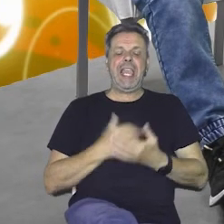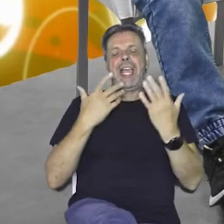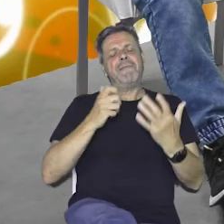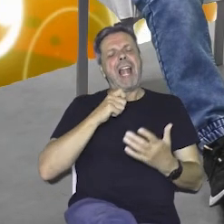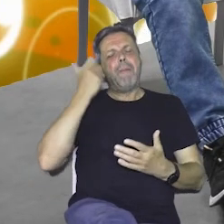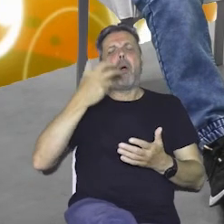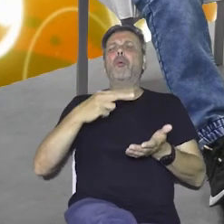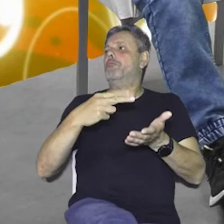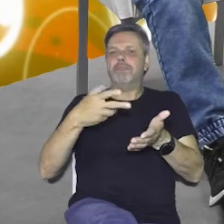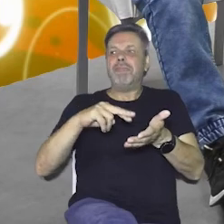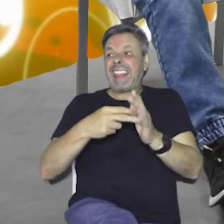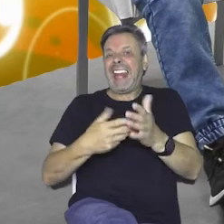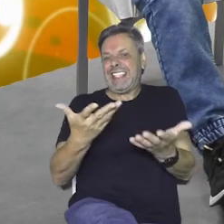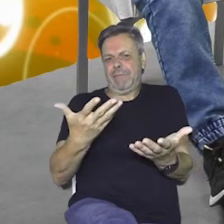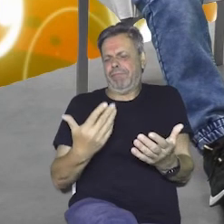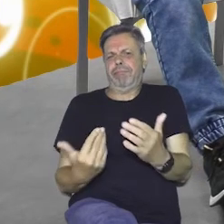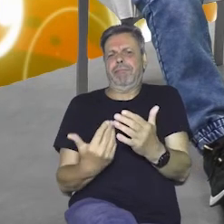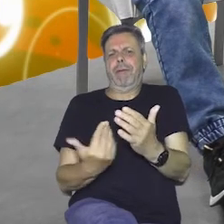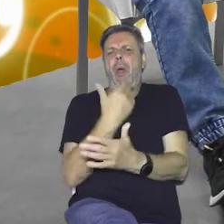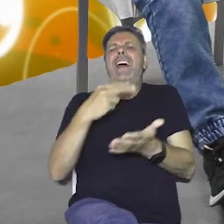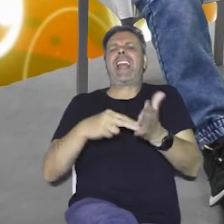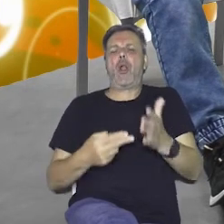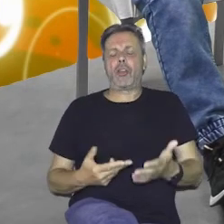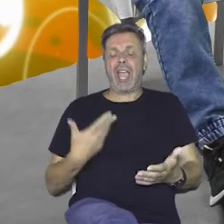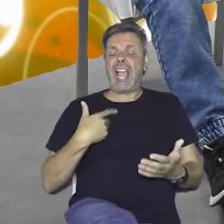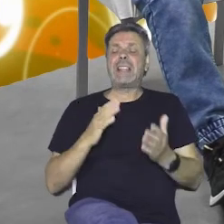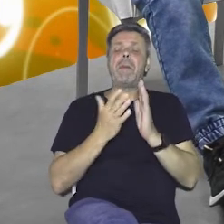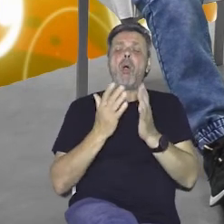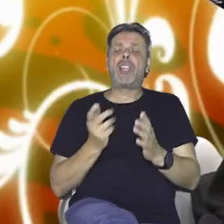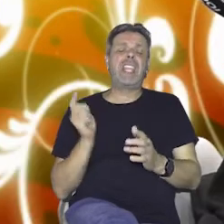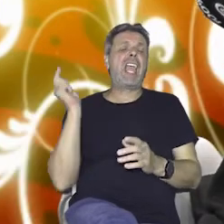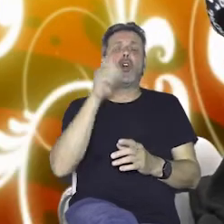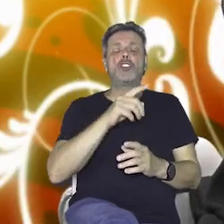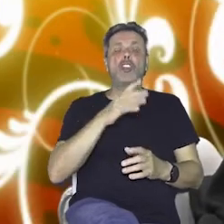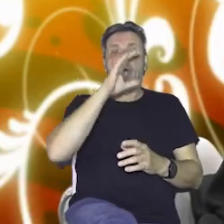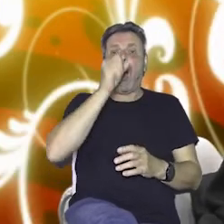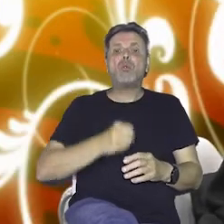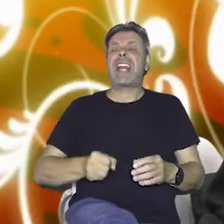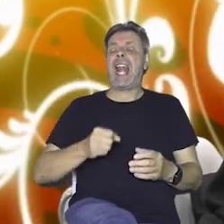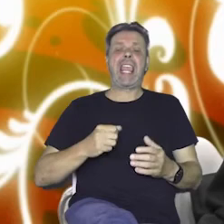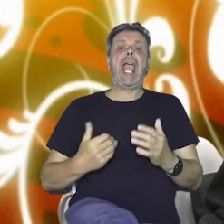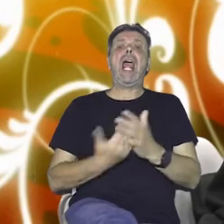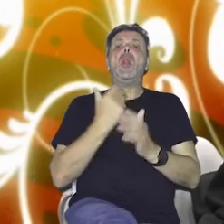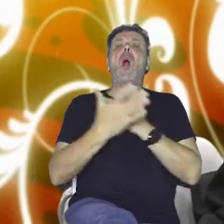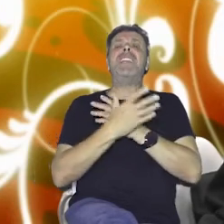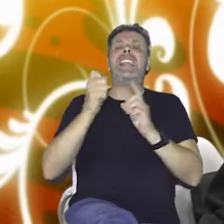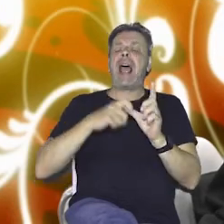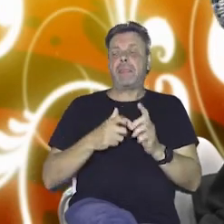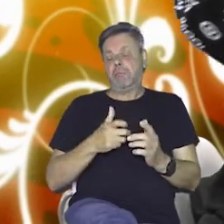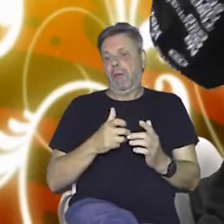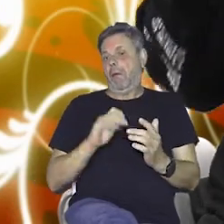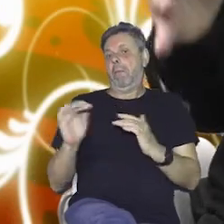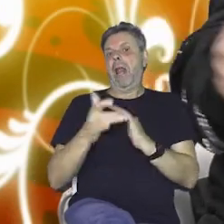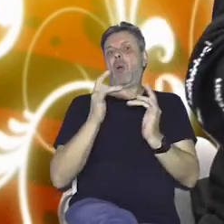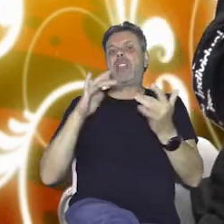i tehnici toj. Jer kad bi moje knjige došle do Australije, do Novog Zelanda, da nema tog interneta, yeah. Da